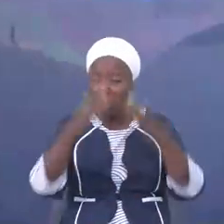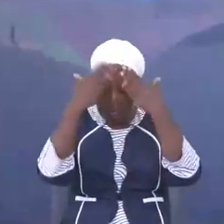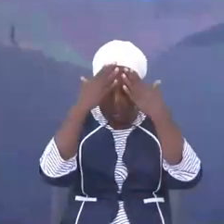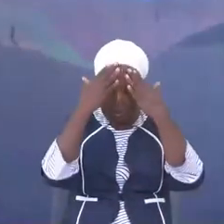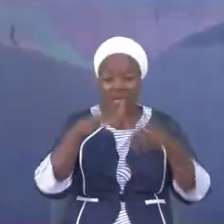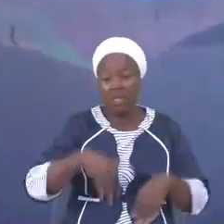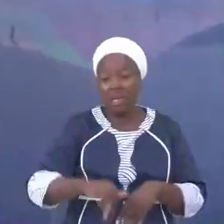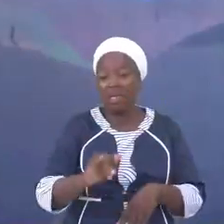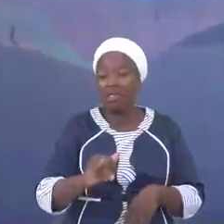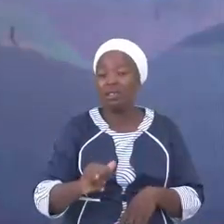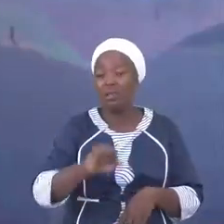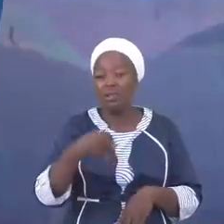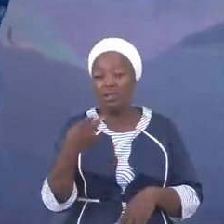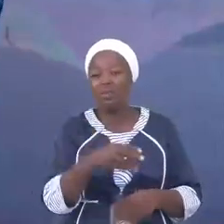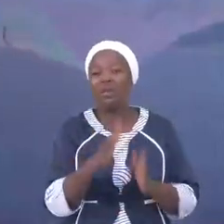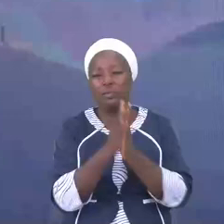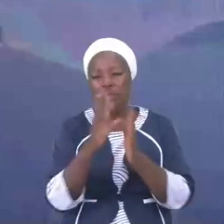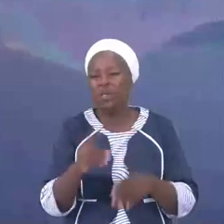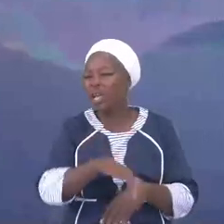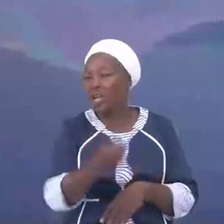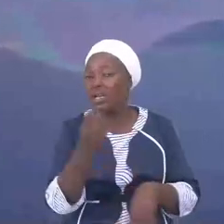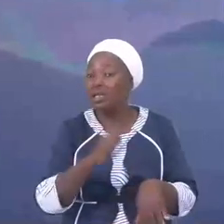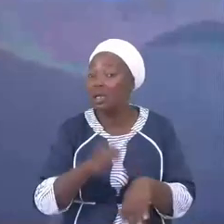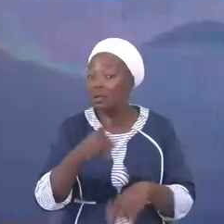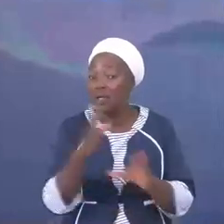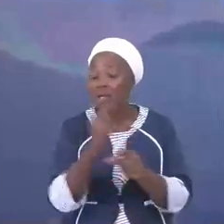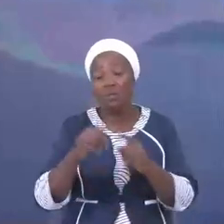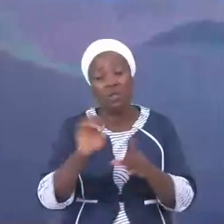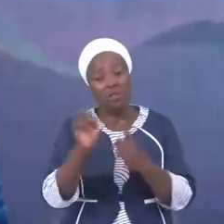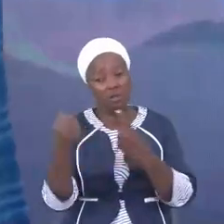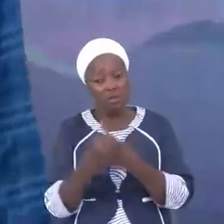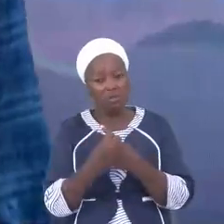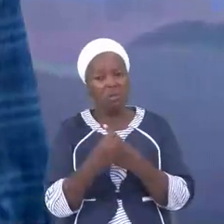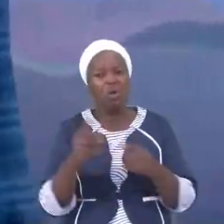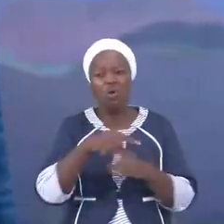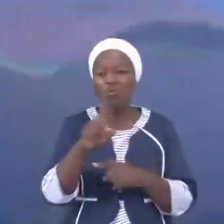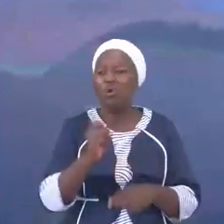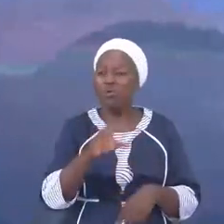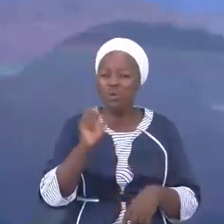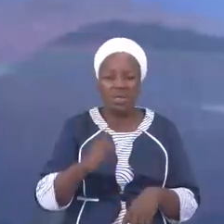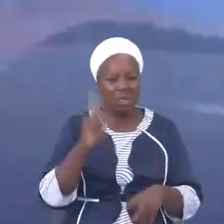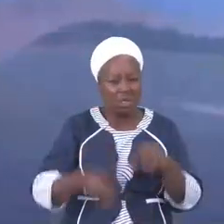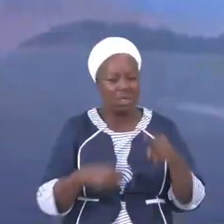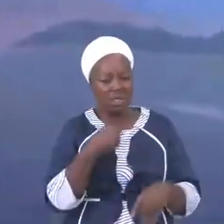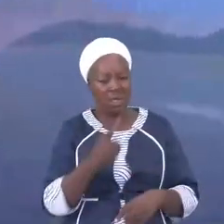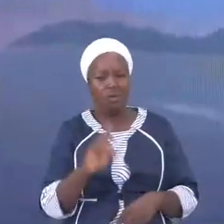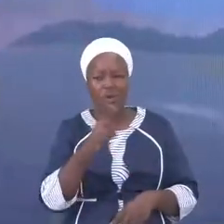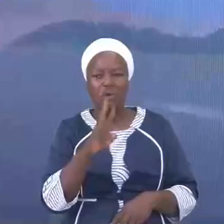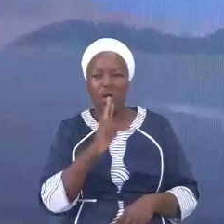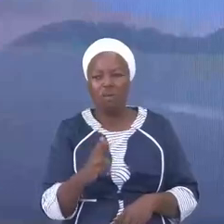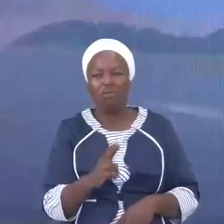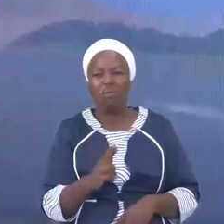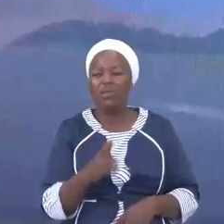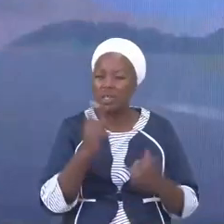prié. Chaque fois que tu es dans une situation où tu n'arrives pas à dire là où tu es, qu'est-ce que j'ai